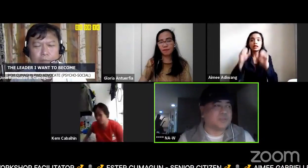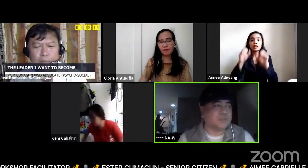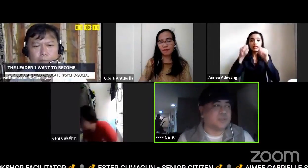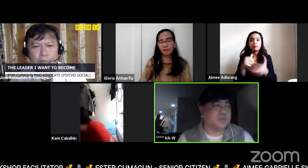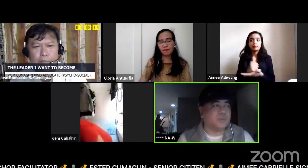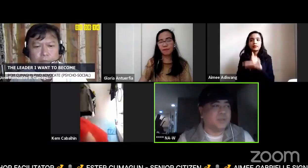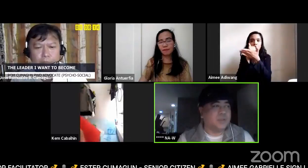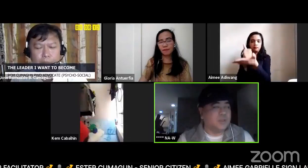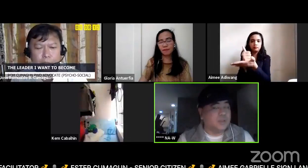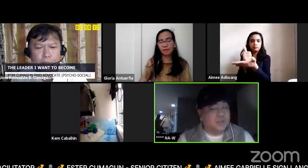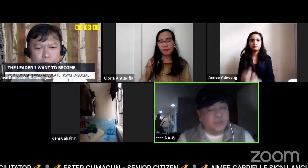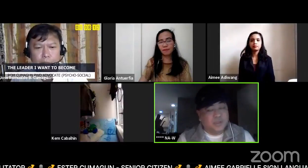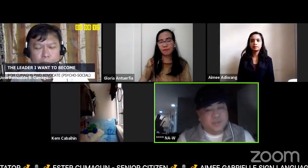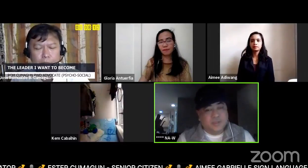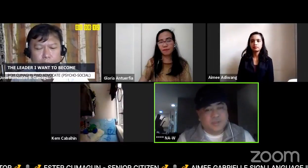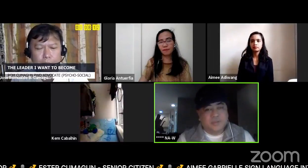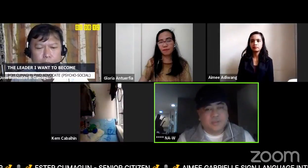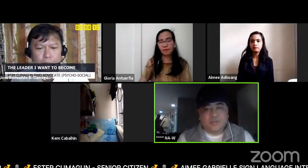Ang problema kasi yung iba,